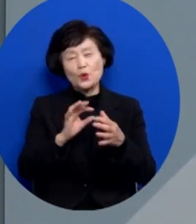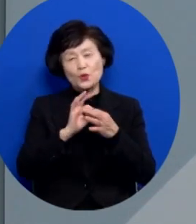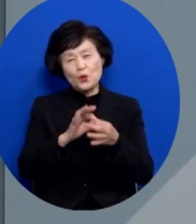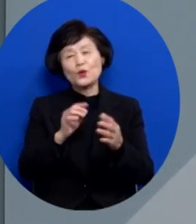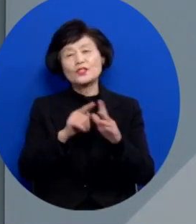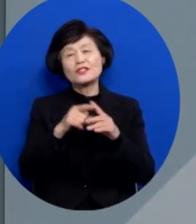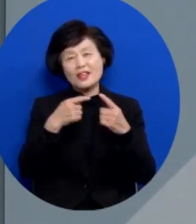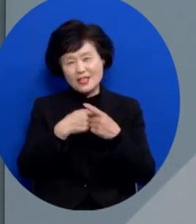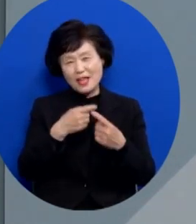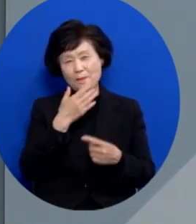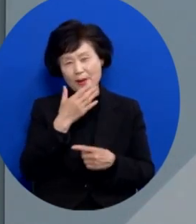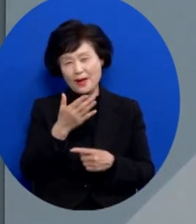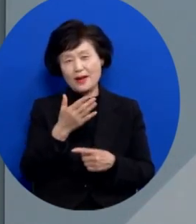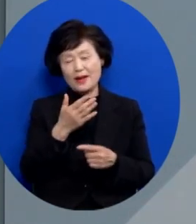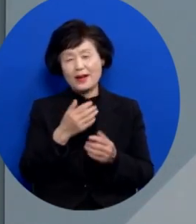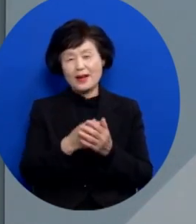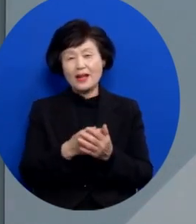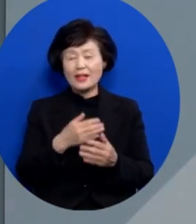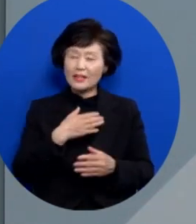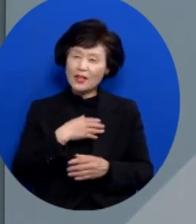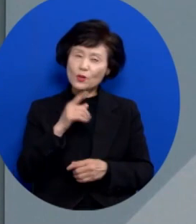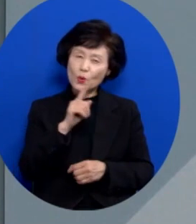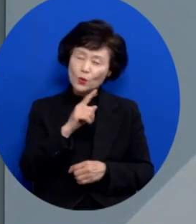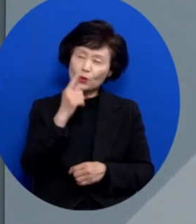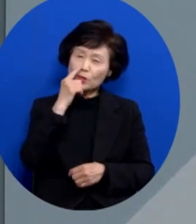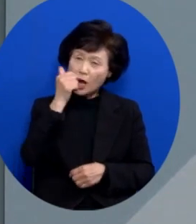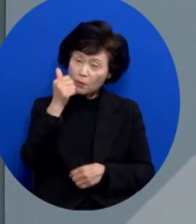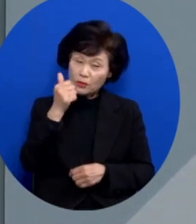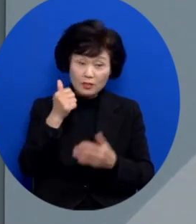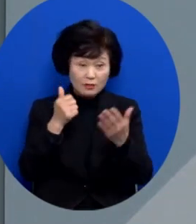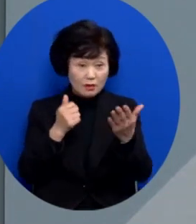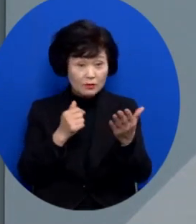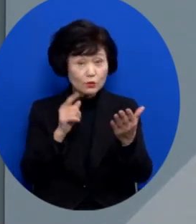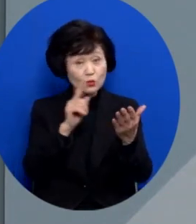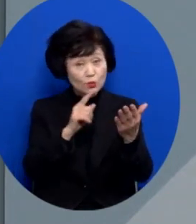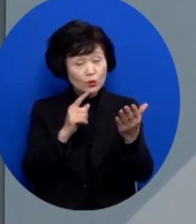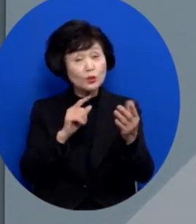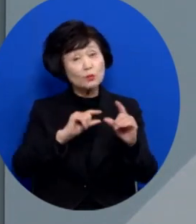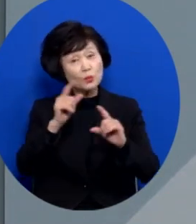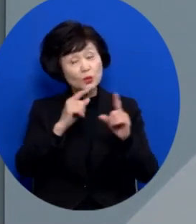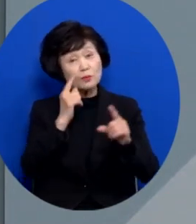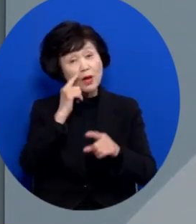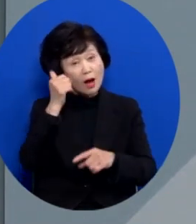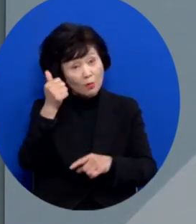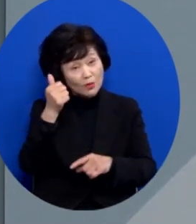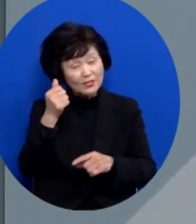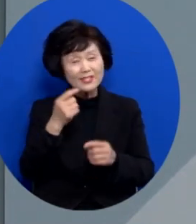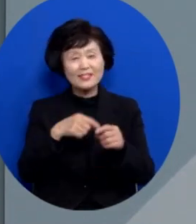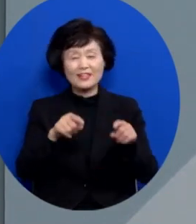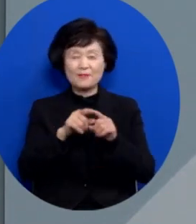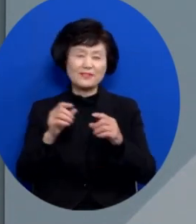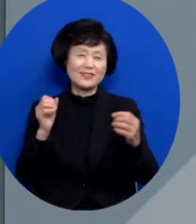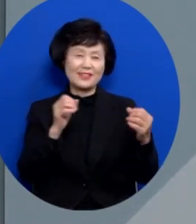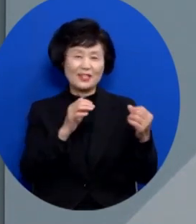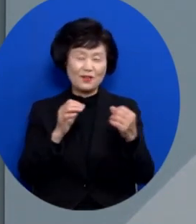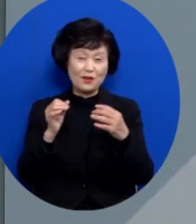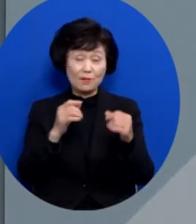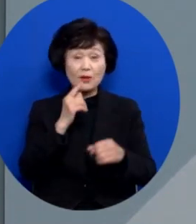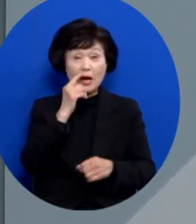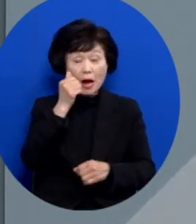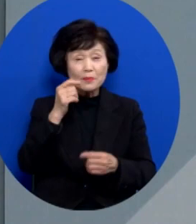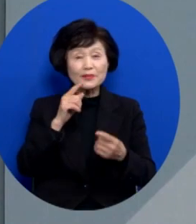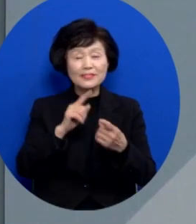그래서 함께 나누면서 나는 어떤 아버지였고 당신은 어떤 아버지였고 하면서 우리가 함께 얘기를 하면서 아버지의